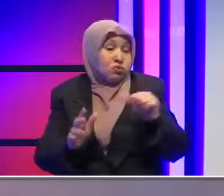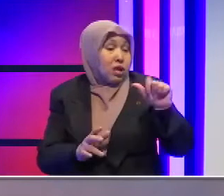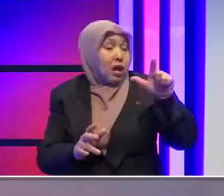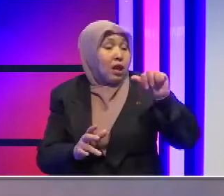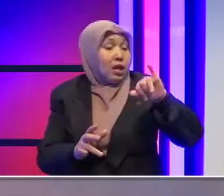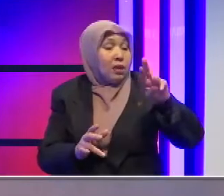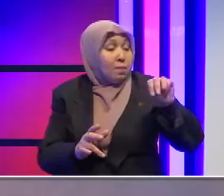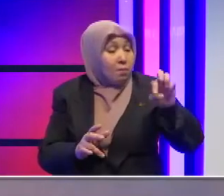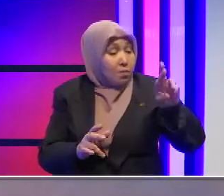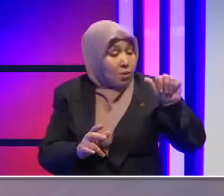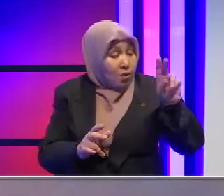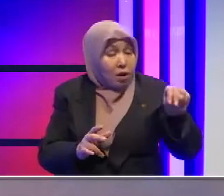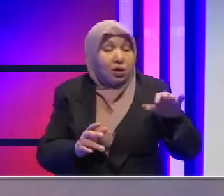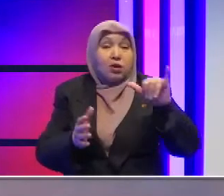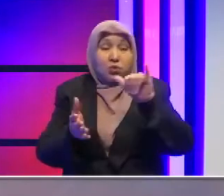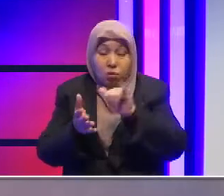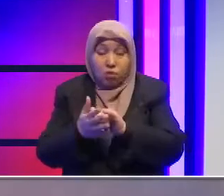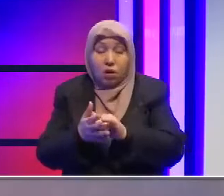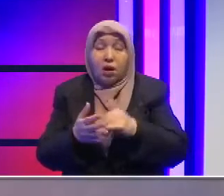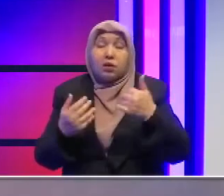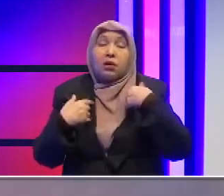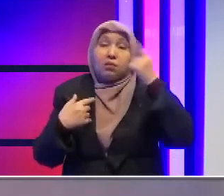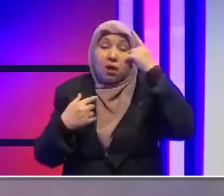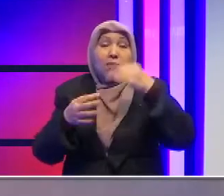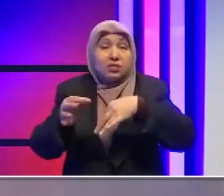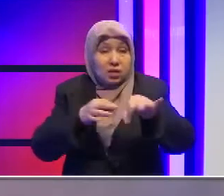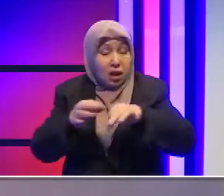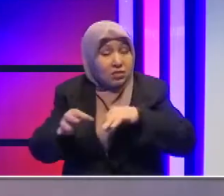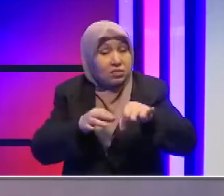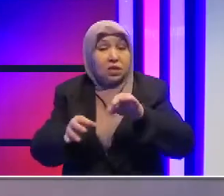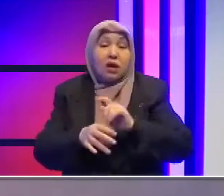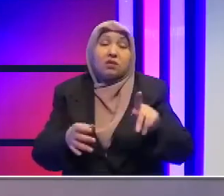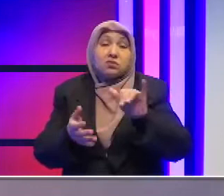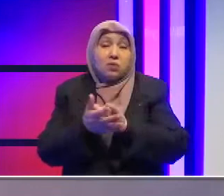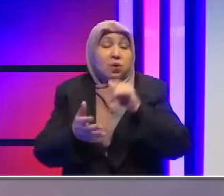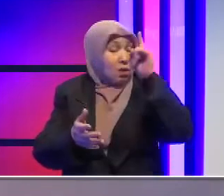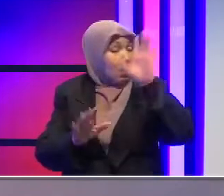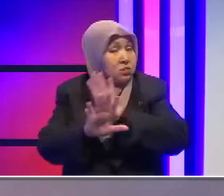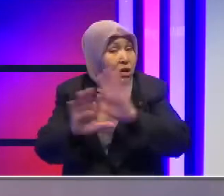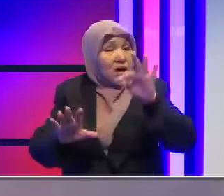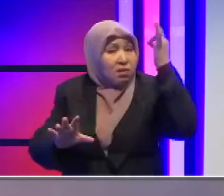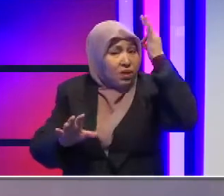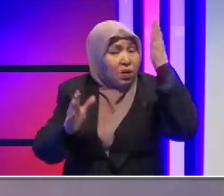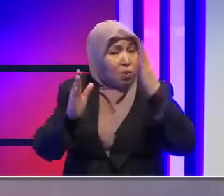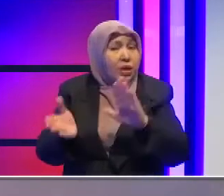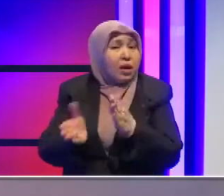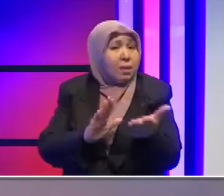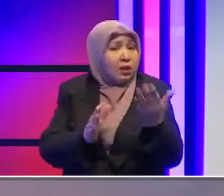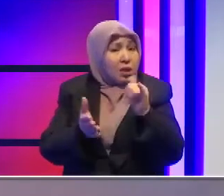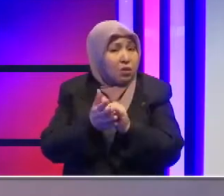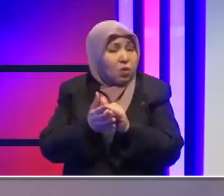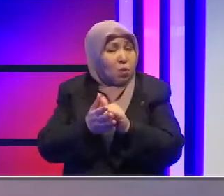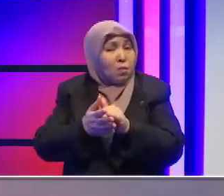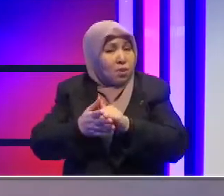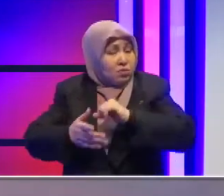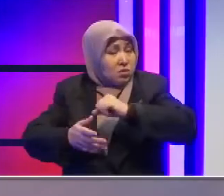amwata bal ahya'un 'inda rabbihim yurzaqun. Allah kata jangan kamu sangka orang yang mati berjuang pada jalan Allah